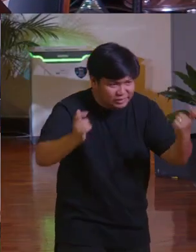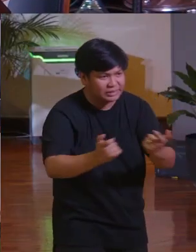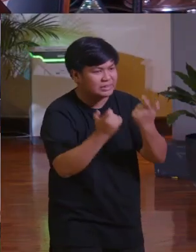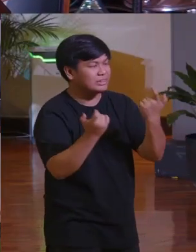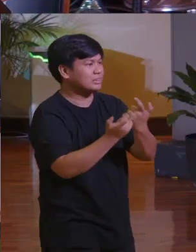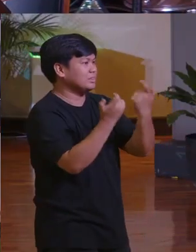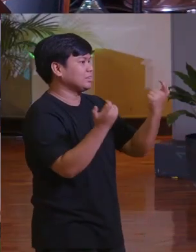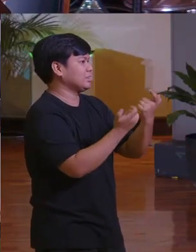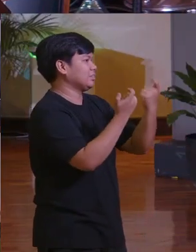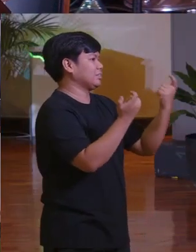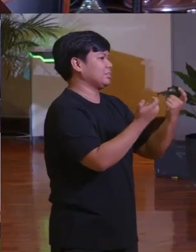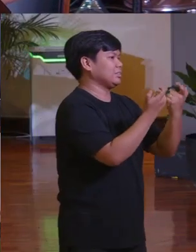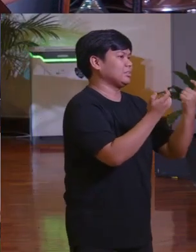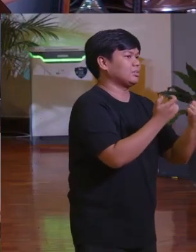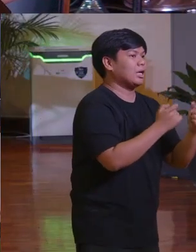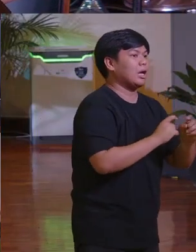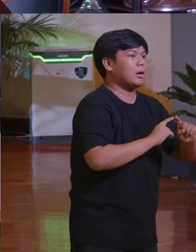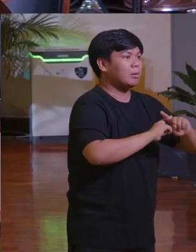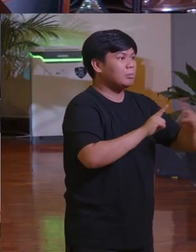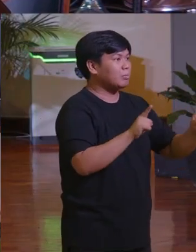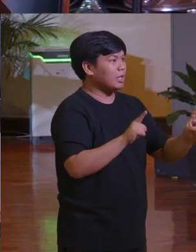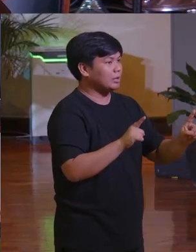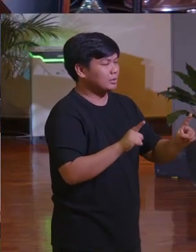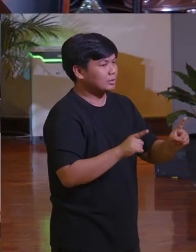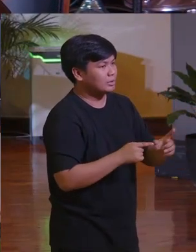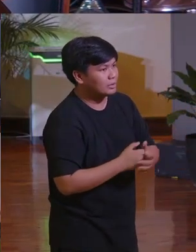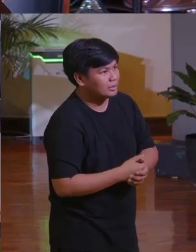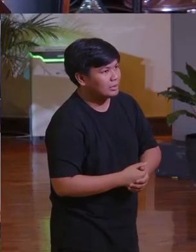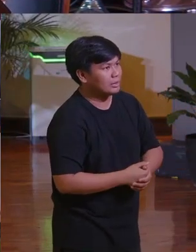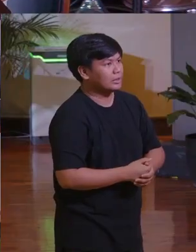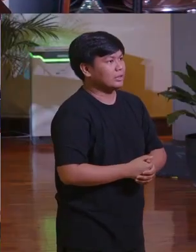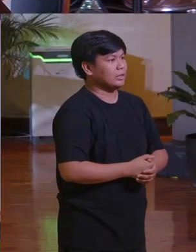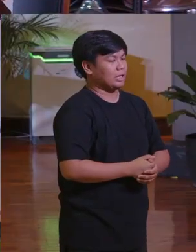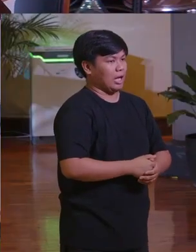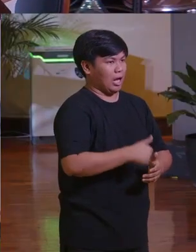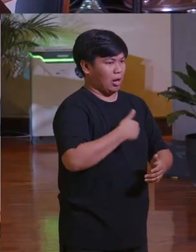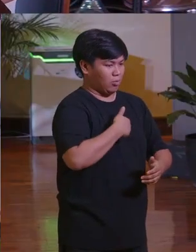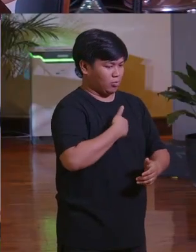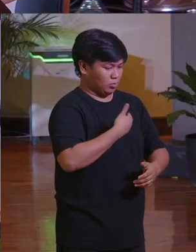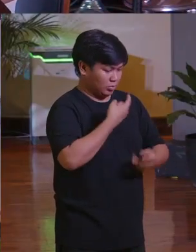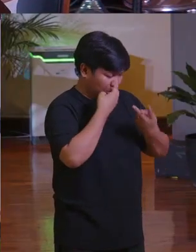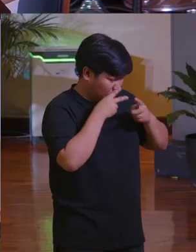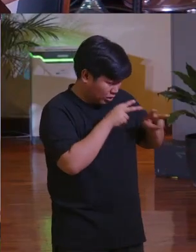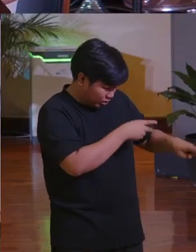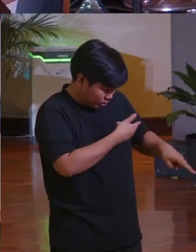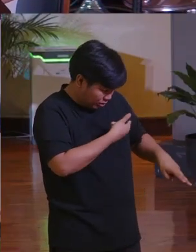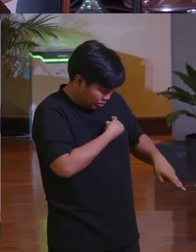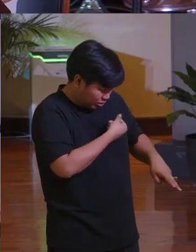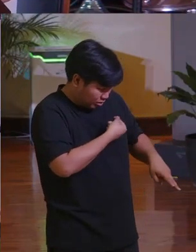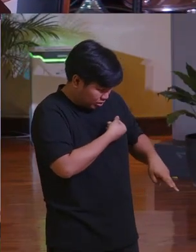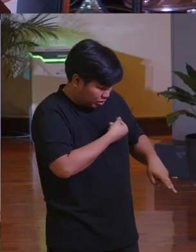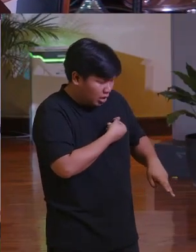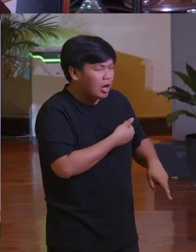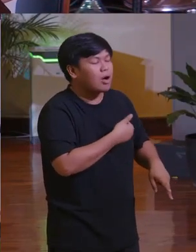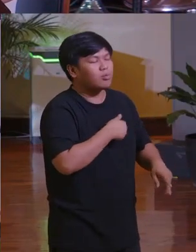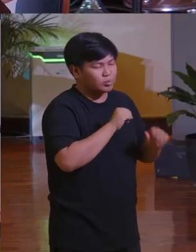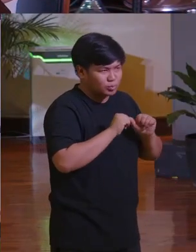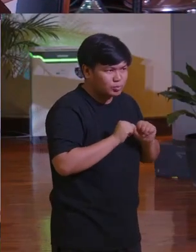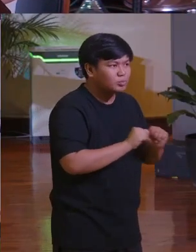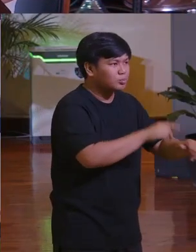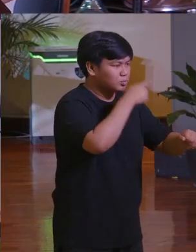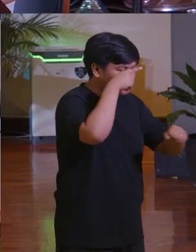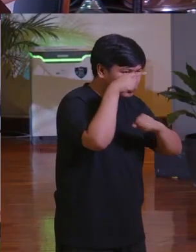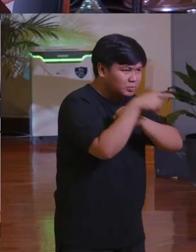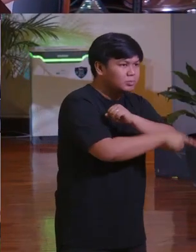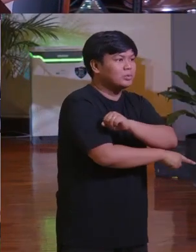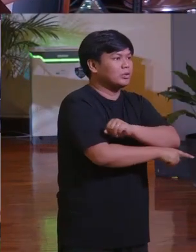sin, but who will by no means clear the guilty, visiting the iniquity of the fathers on the